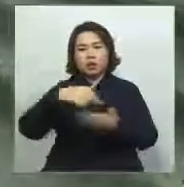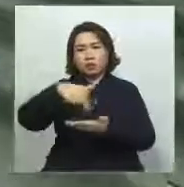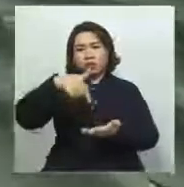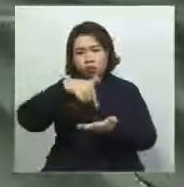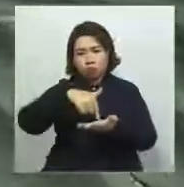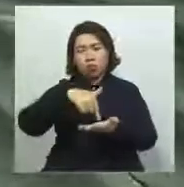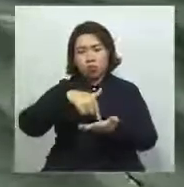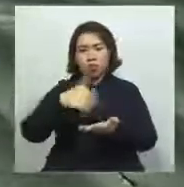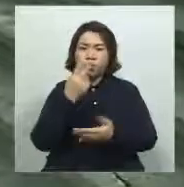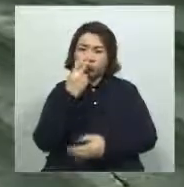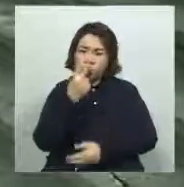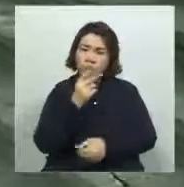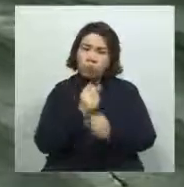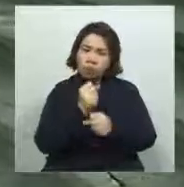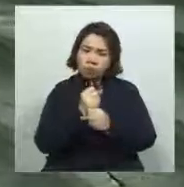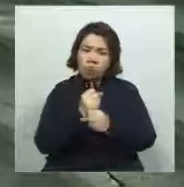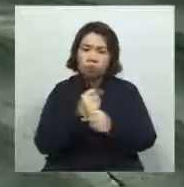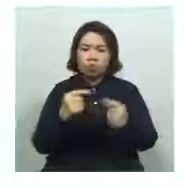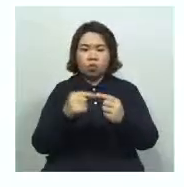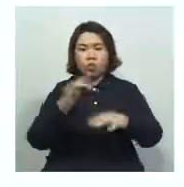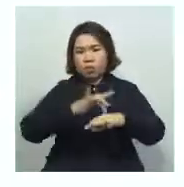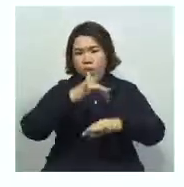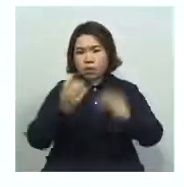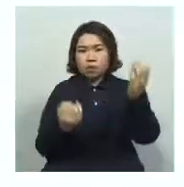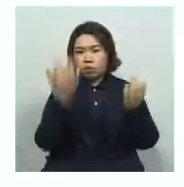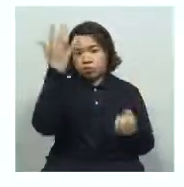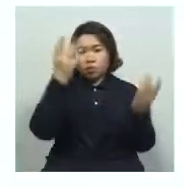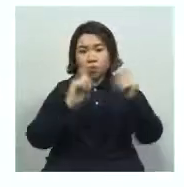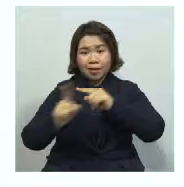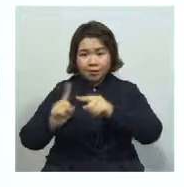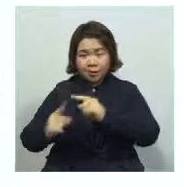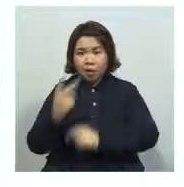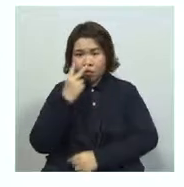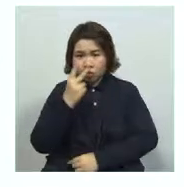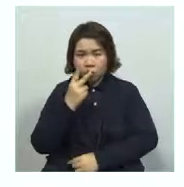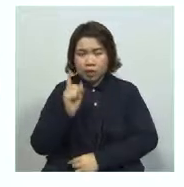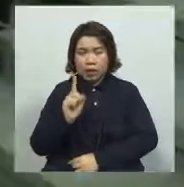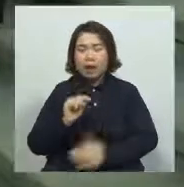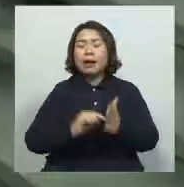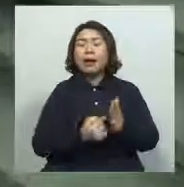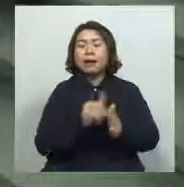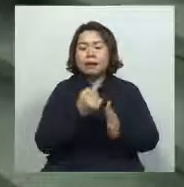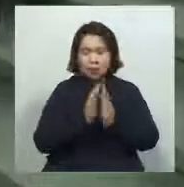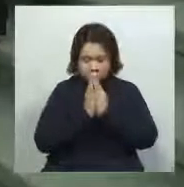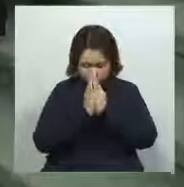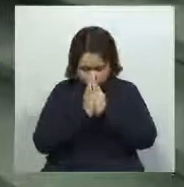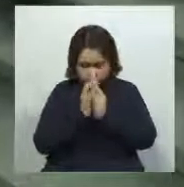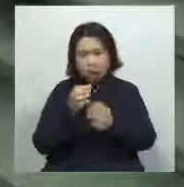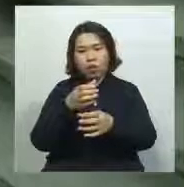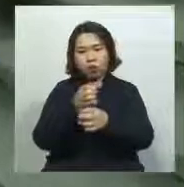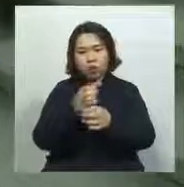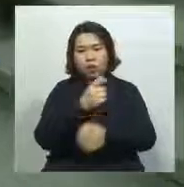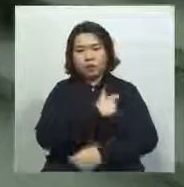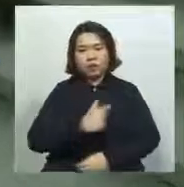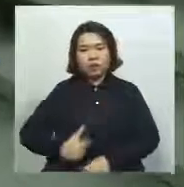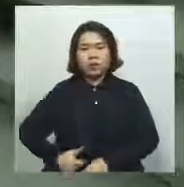มพินีค่ะไปดูความคืบหน้าการปรับปรุงภูมิทัศน์โดยเริ่มจากการสักการะพระบรมราชานุสาวรีย์รัช